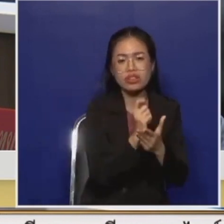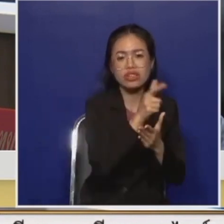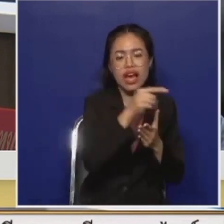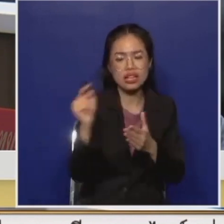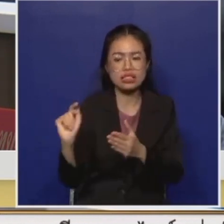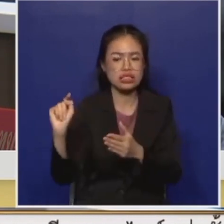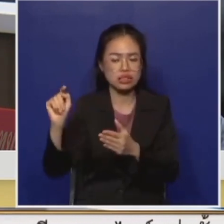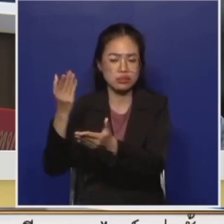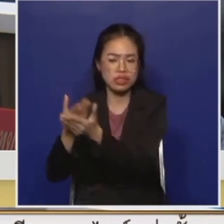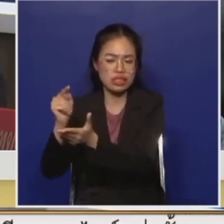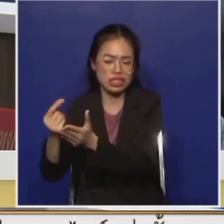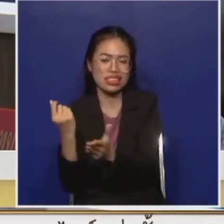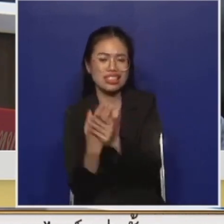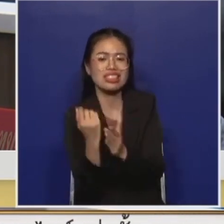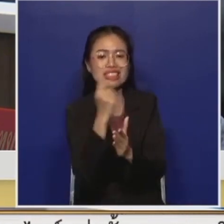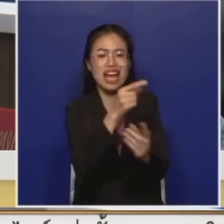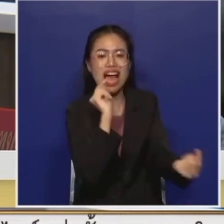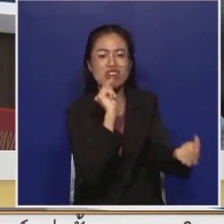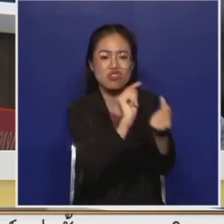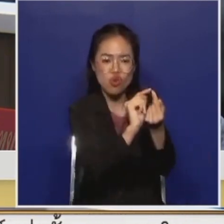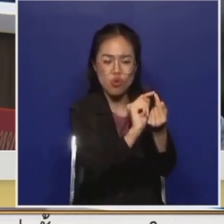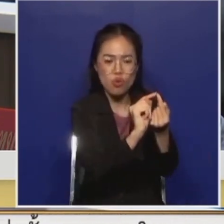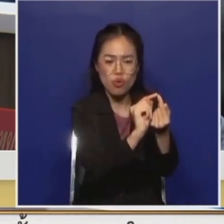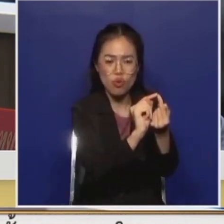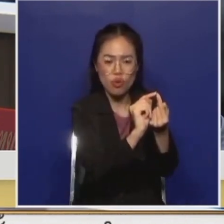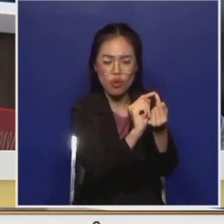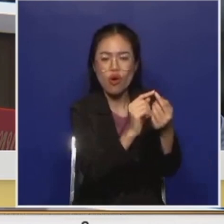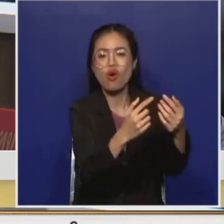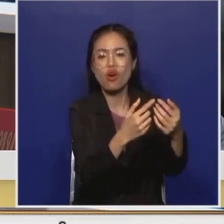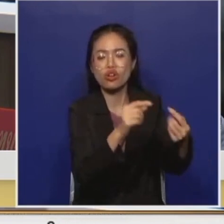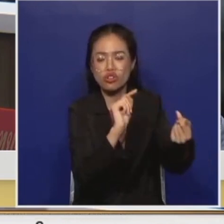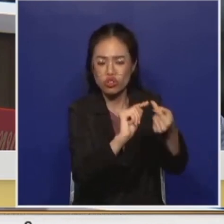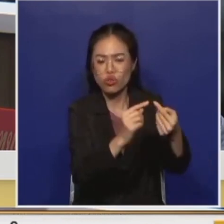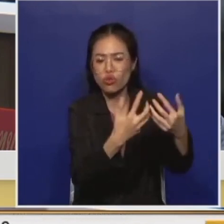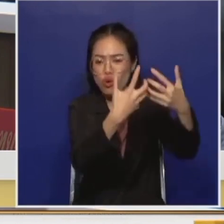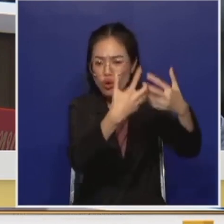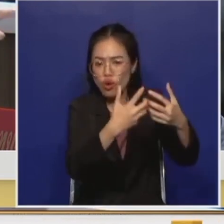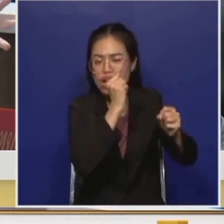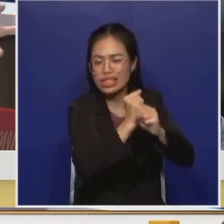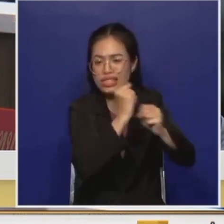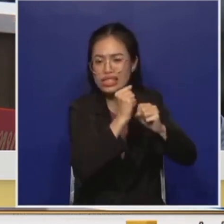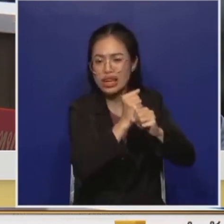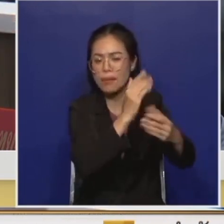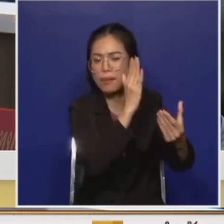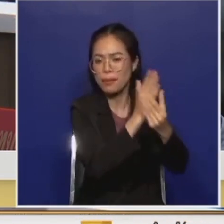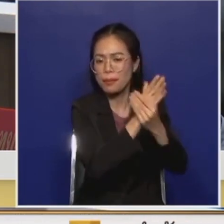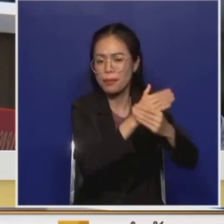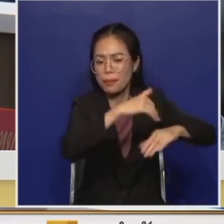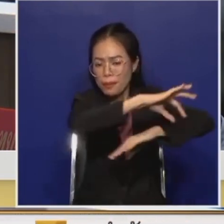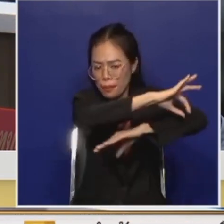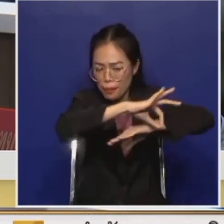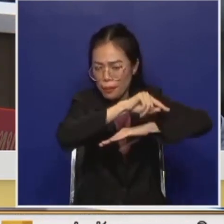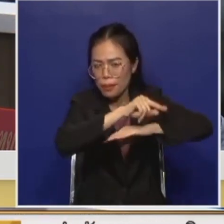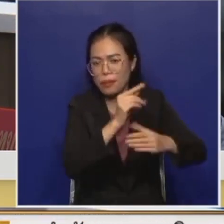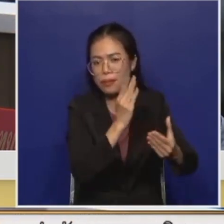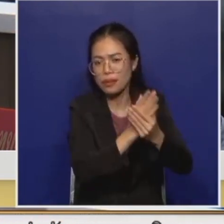โยตรง จ่ายไปที่โรงพิม์โยตรงโรงพิ์ก็มีนที่ทออกใบศิลปเงินมาส่งให้องคกค้าลงบญชียม